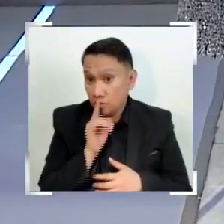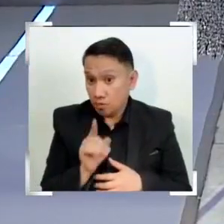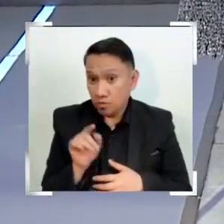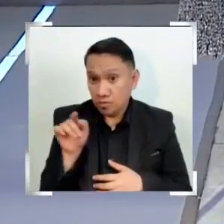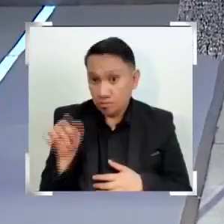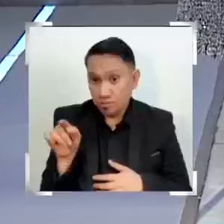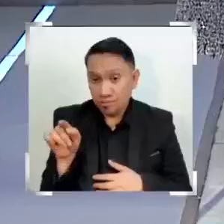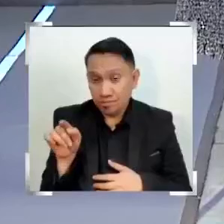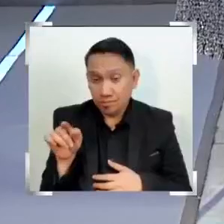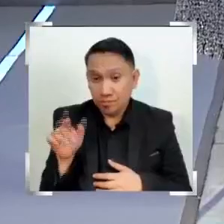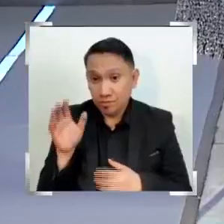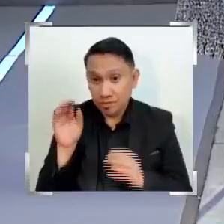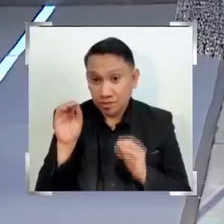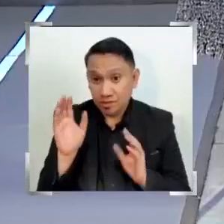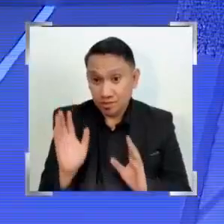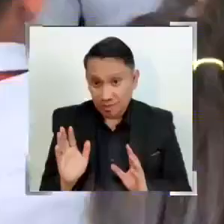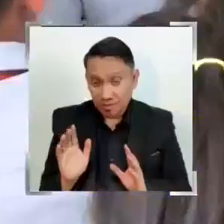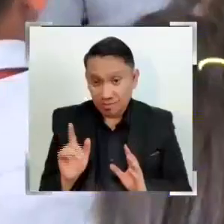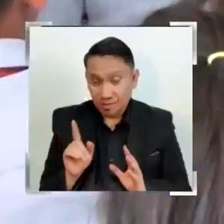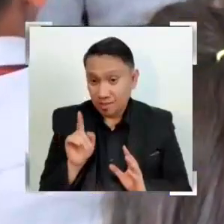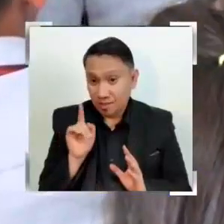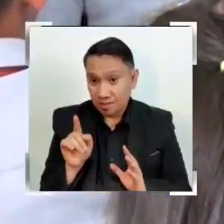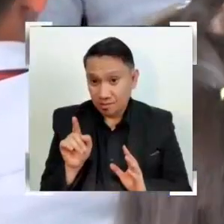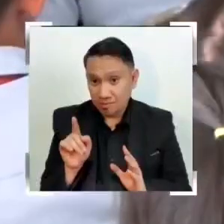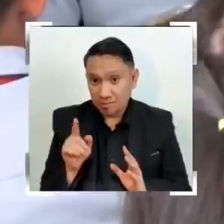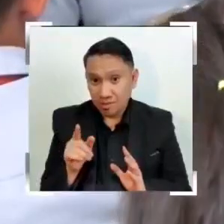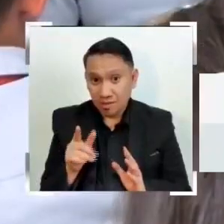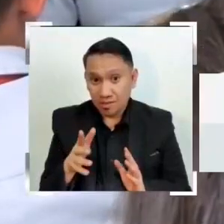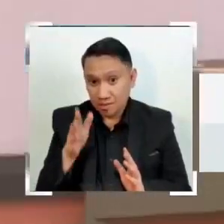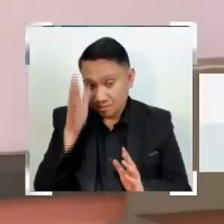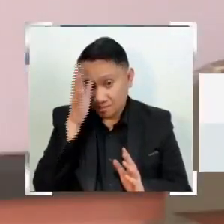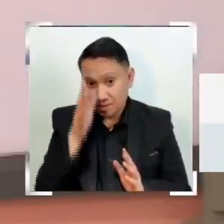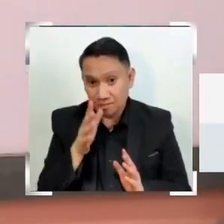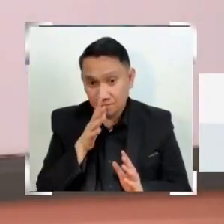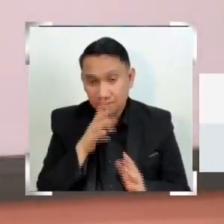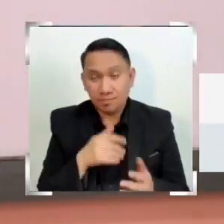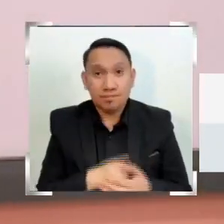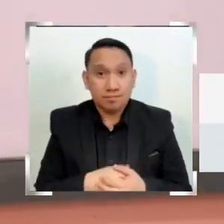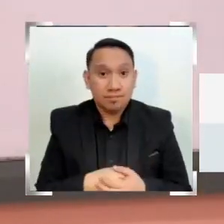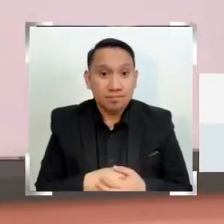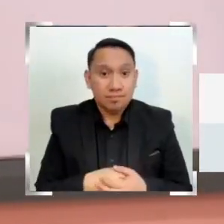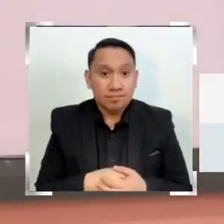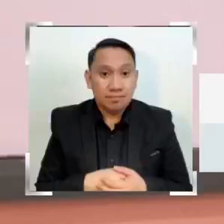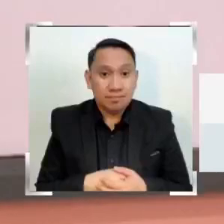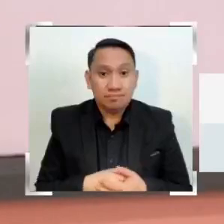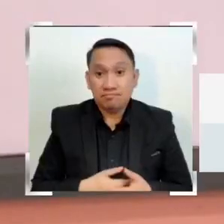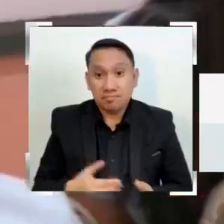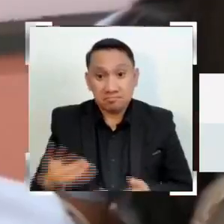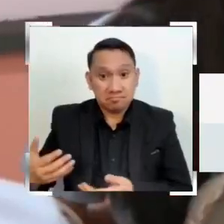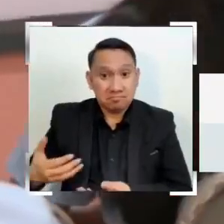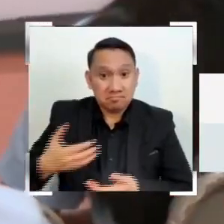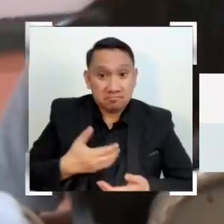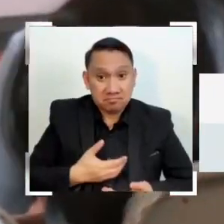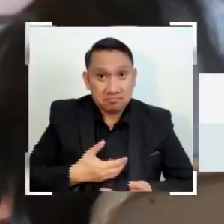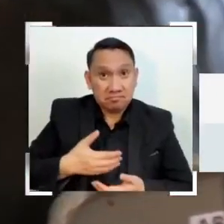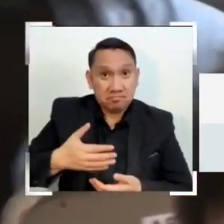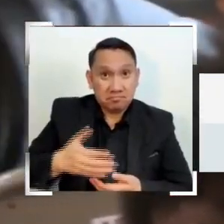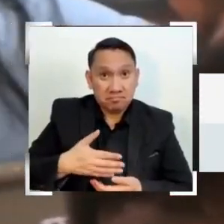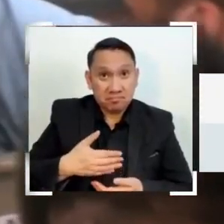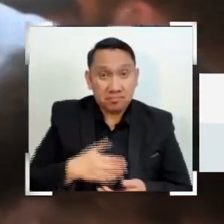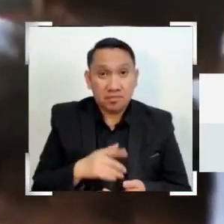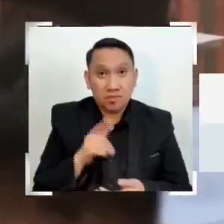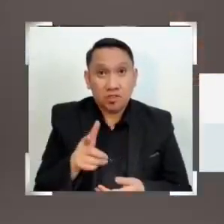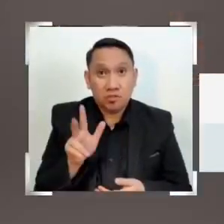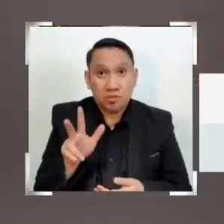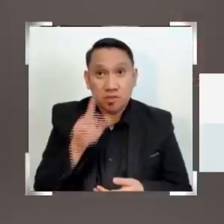ni teacher? Sa Davao City, kinarga at hinele ni Teacher Cecil Tapini ang baby ng kanyang 23-year-old